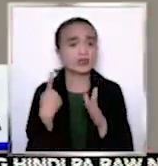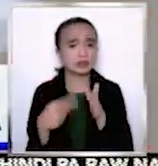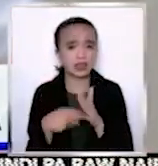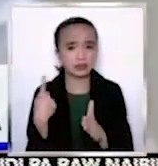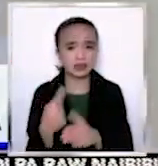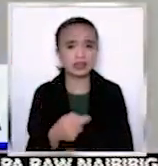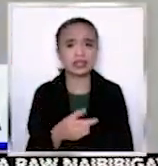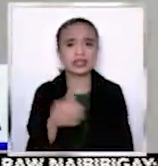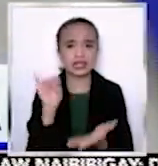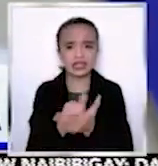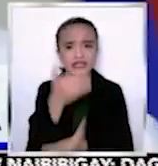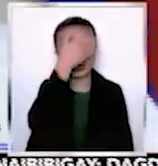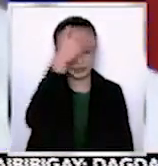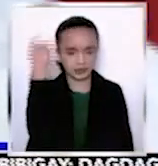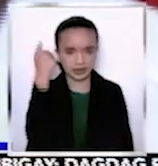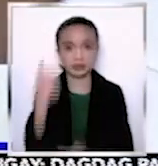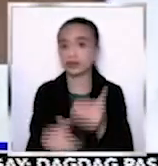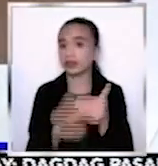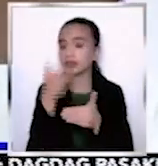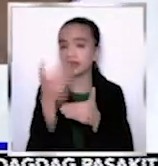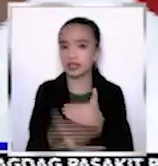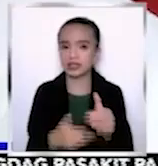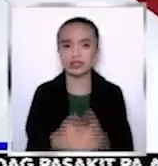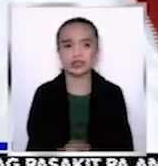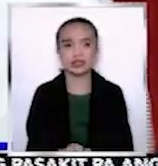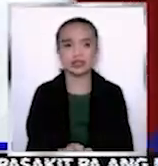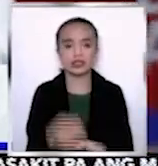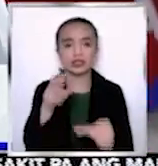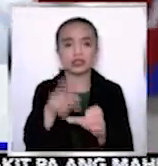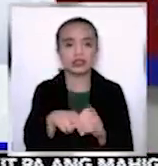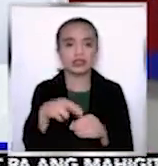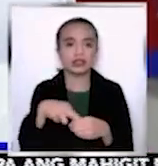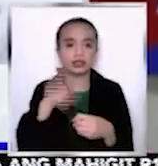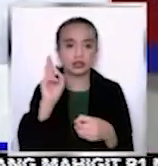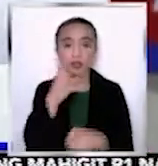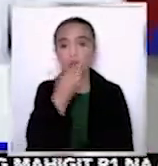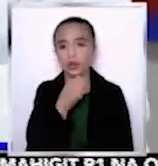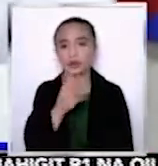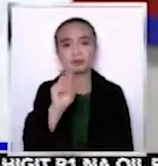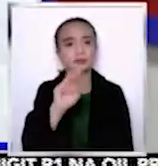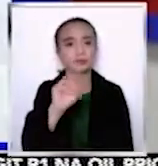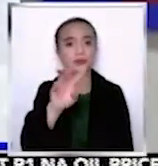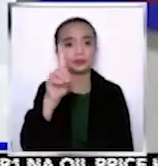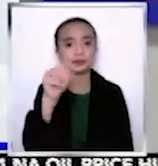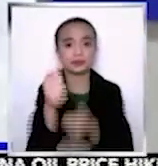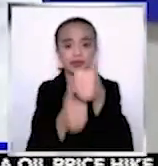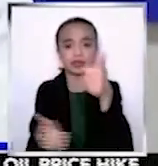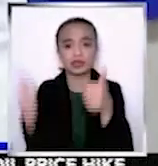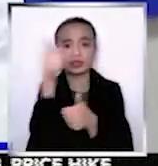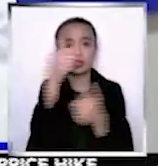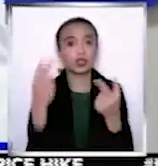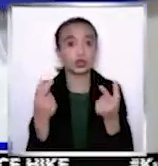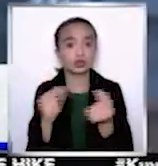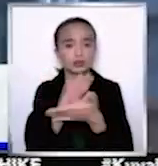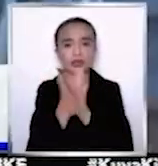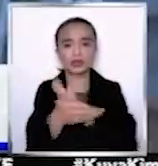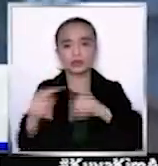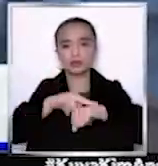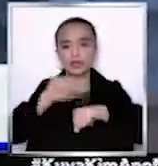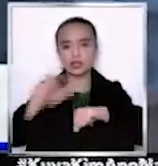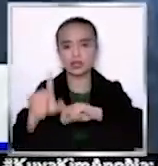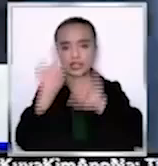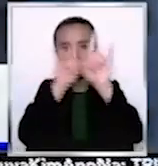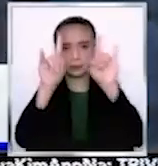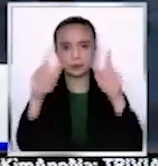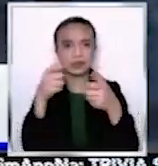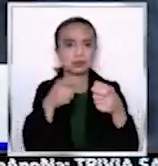ito. Samantala, nagbitiw sa pwesto sa MMDA si Chairman Benhur Abalos para magsilbing National Campaign Manager.